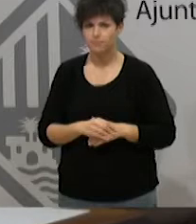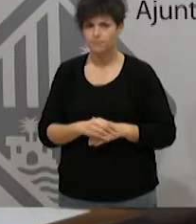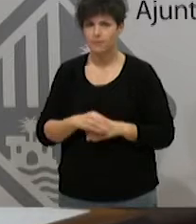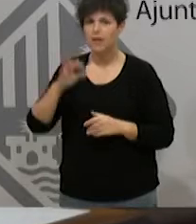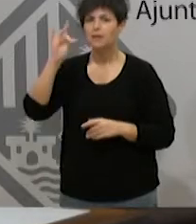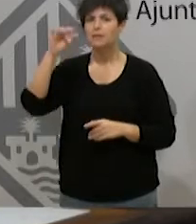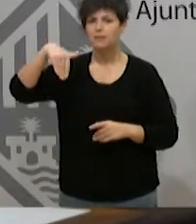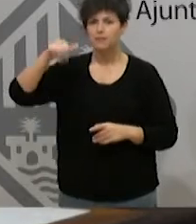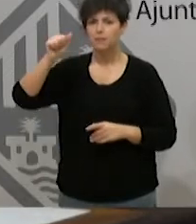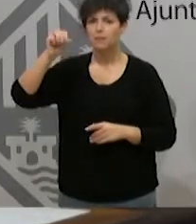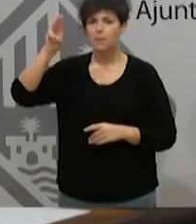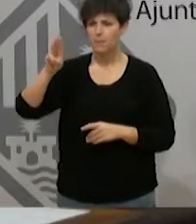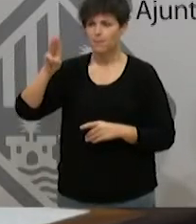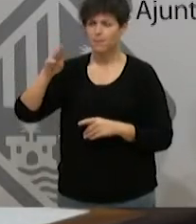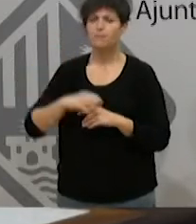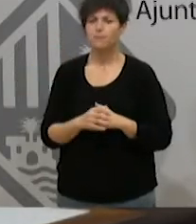SMAP.